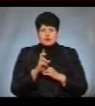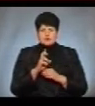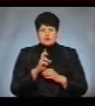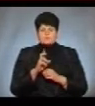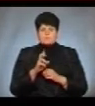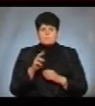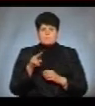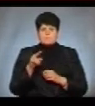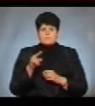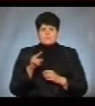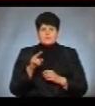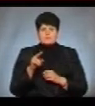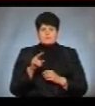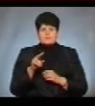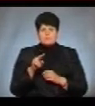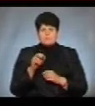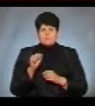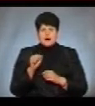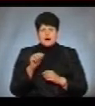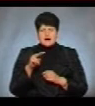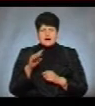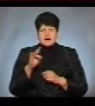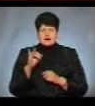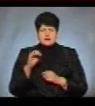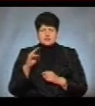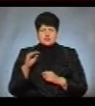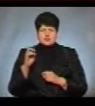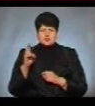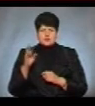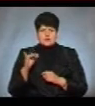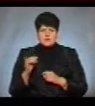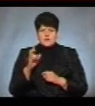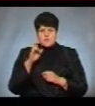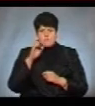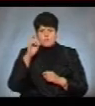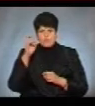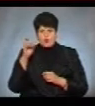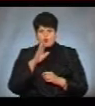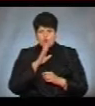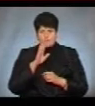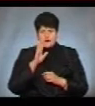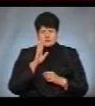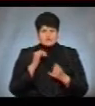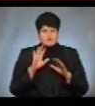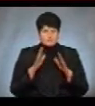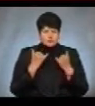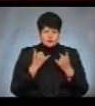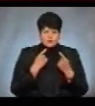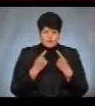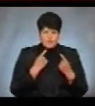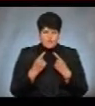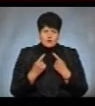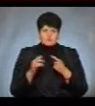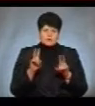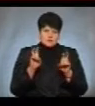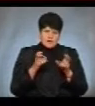знаходяться. Тобто, так треба запобігти, аніж вже потім краще ліквідовувати запобігти, чим потім рятувати наслідки. Ну, не випадково, саме сьогодні ми говоримо на